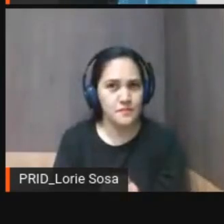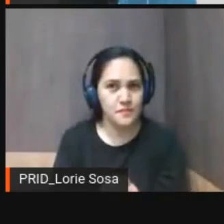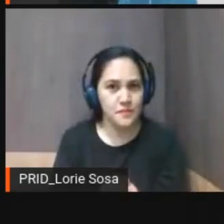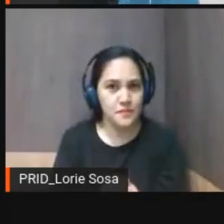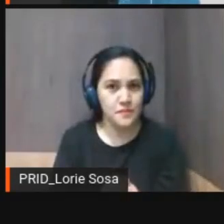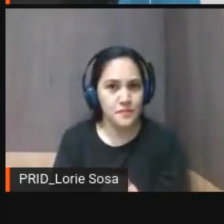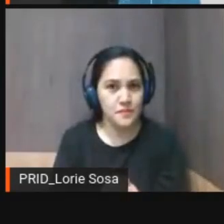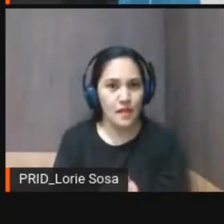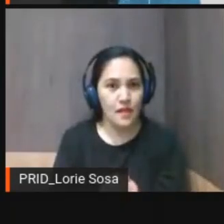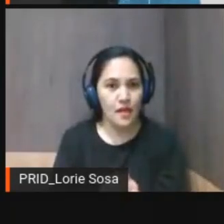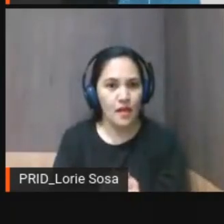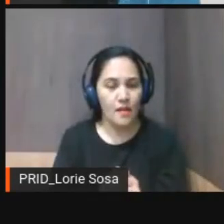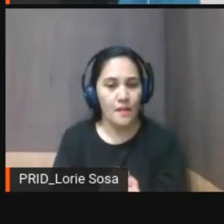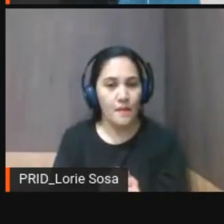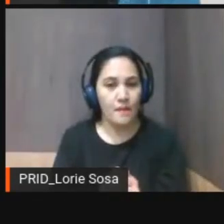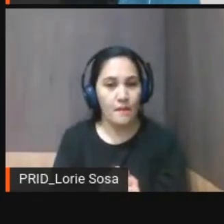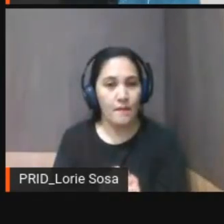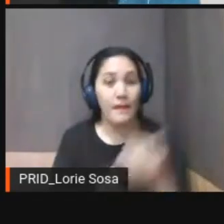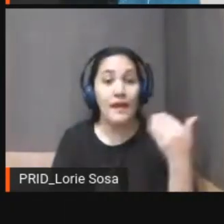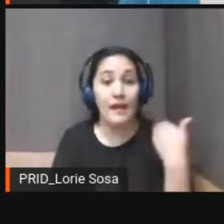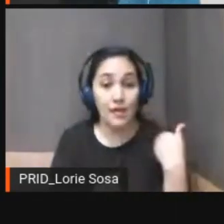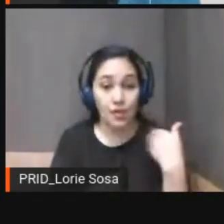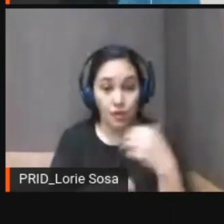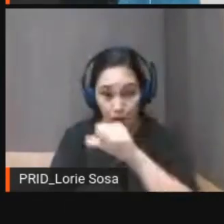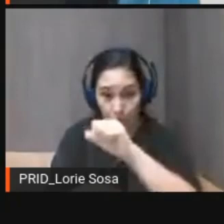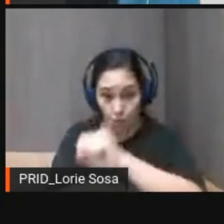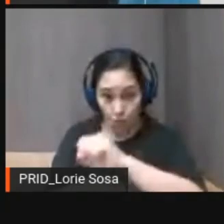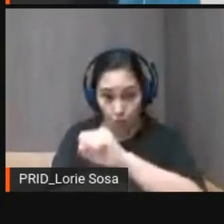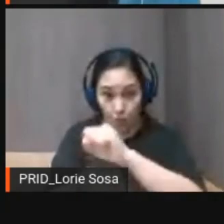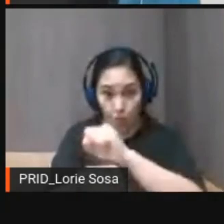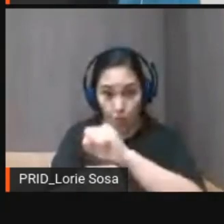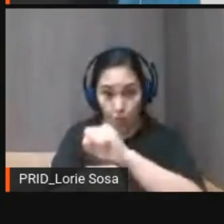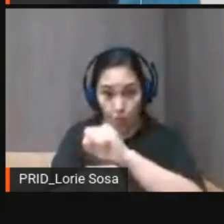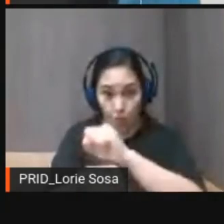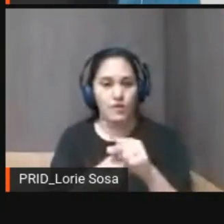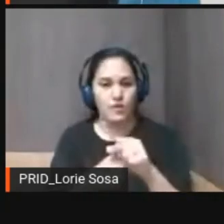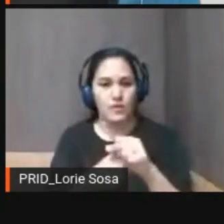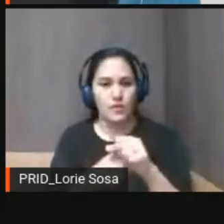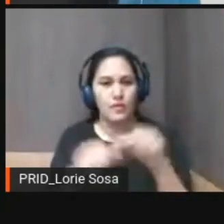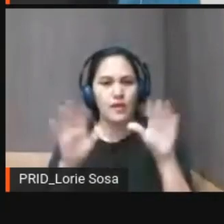mag-employed ng ano, ng PWDs, or